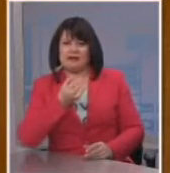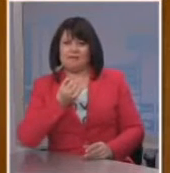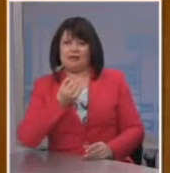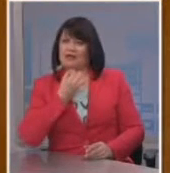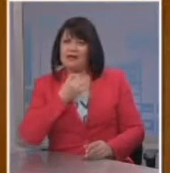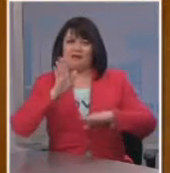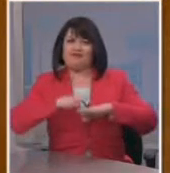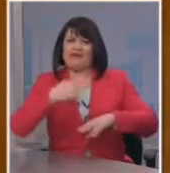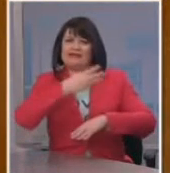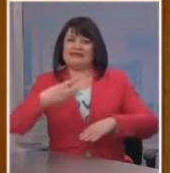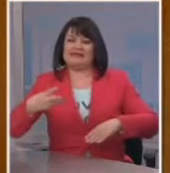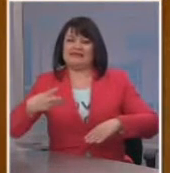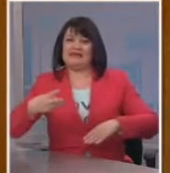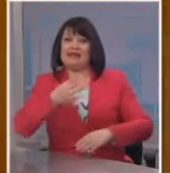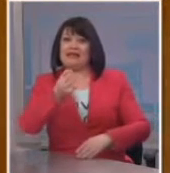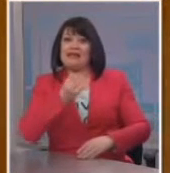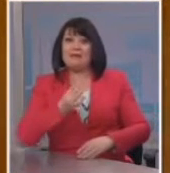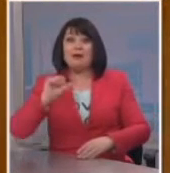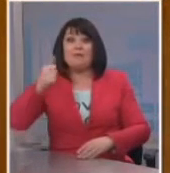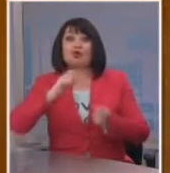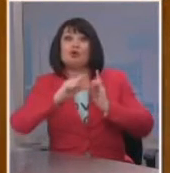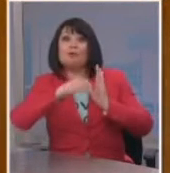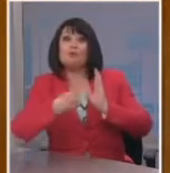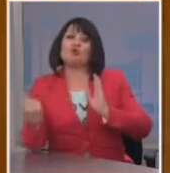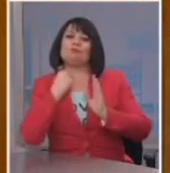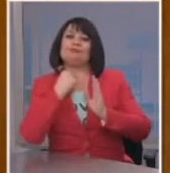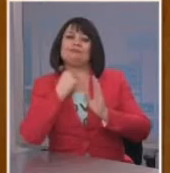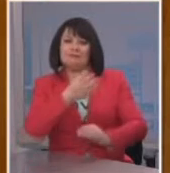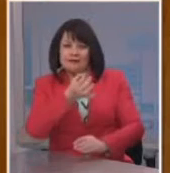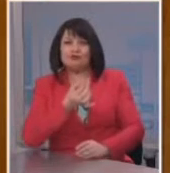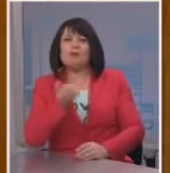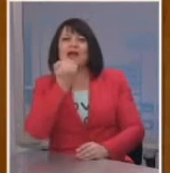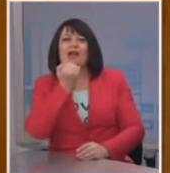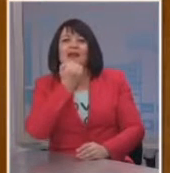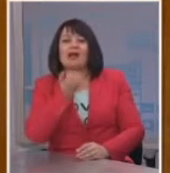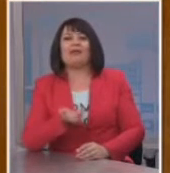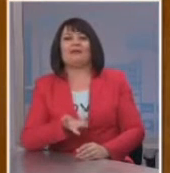κυβέρνηση. Η κυρία Λαγκάρντ λέει ότι απέτυχε το πρώτο μνημόνιο. Έγιναν λάθος.